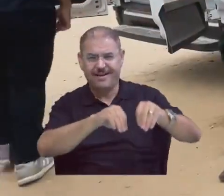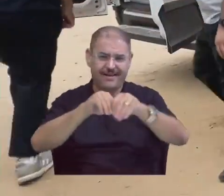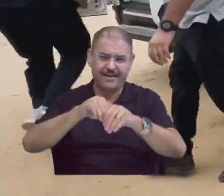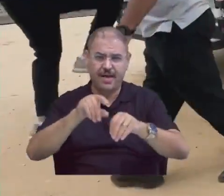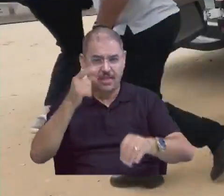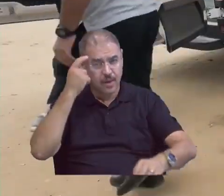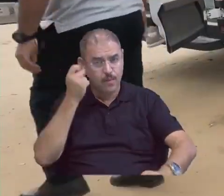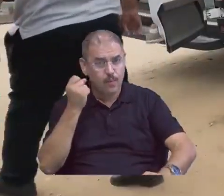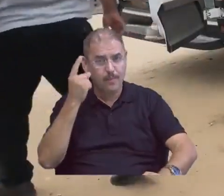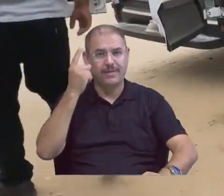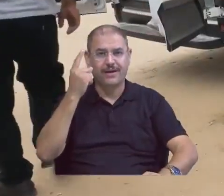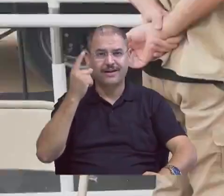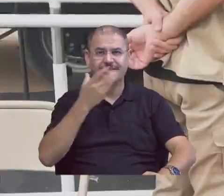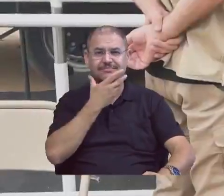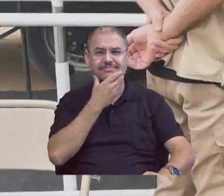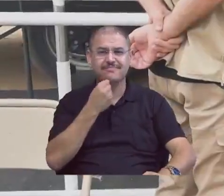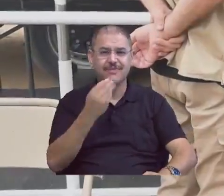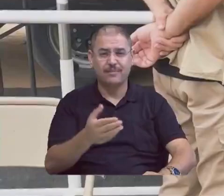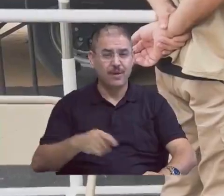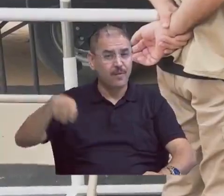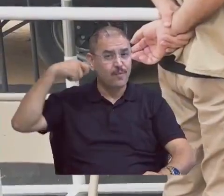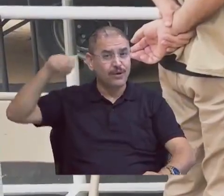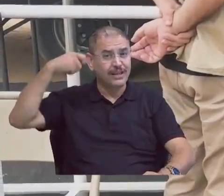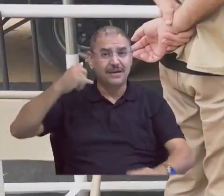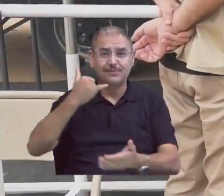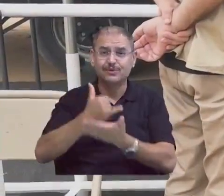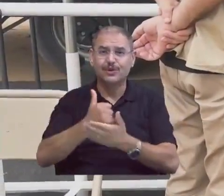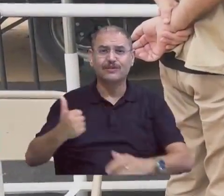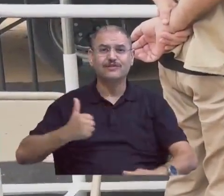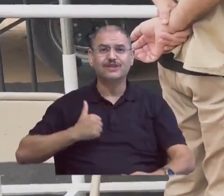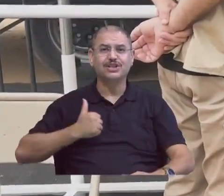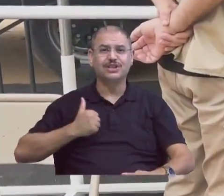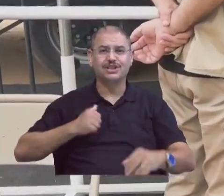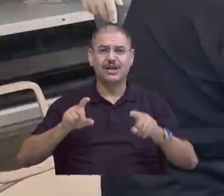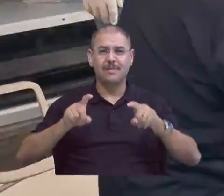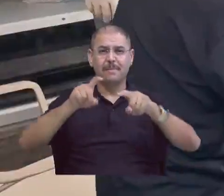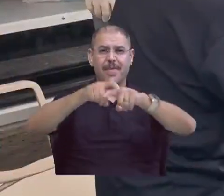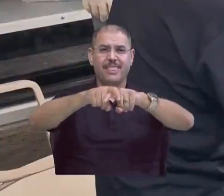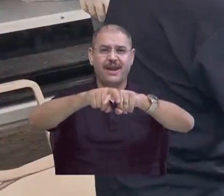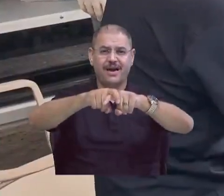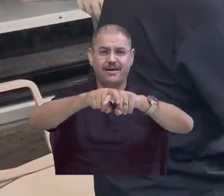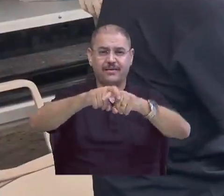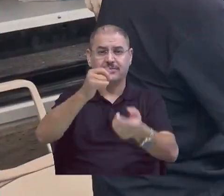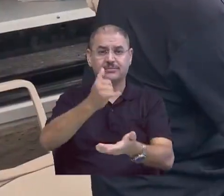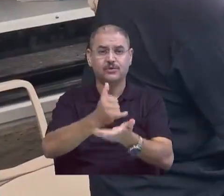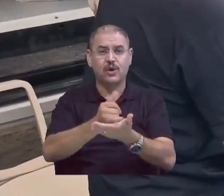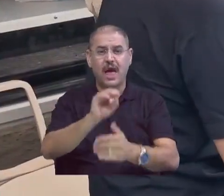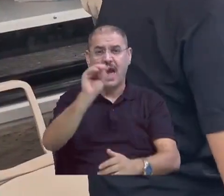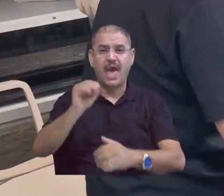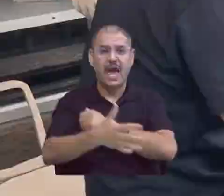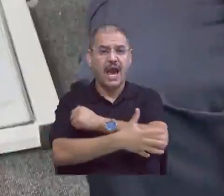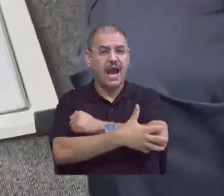مبادرة استعادة الأمل بإشراف مديرية الخدمات الطبية الملكية بالتعاون مع الهيئة الخيرية